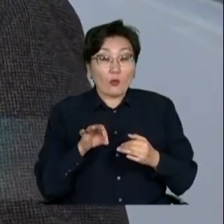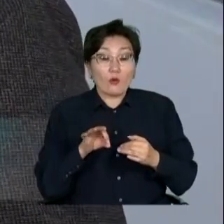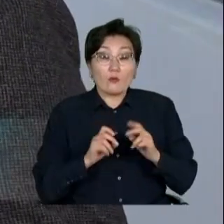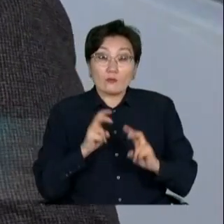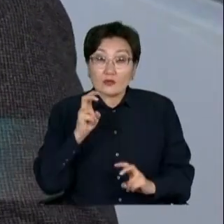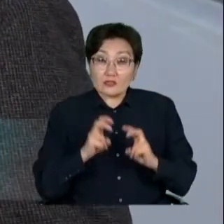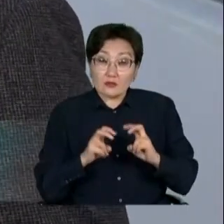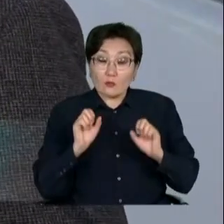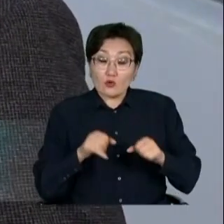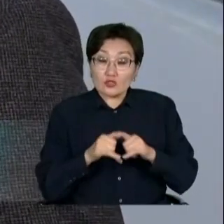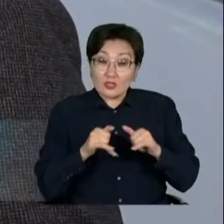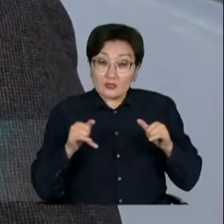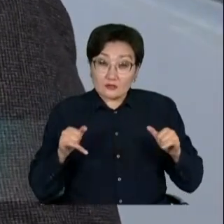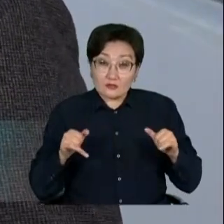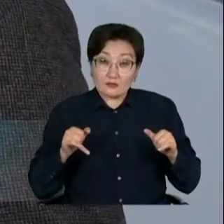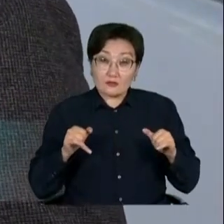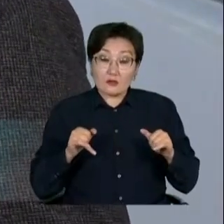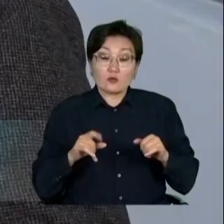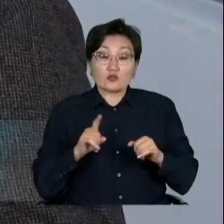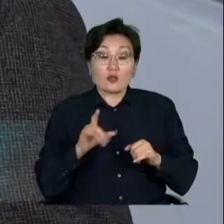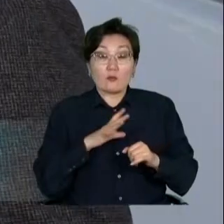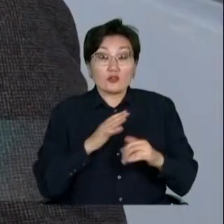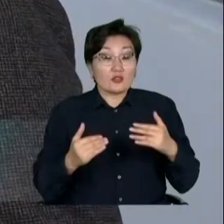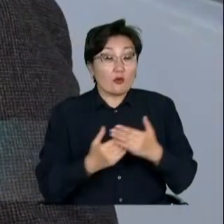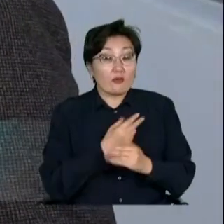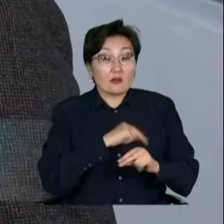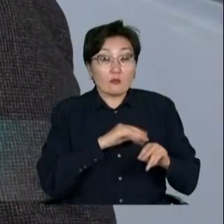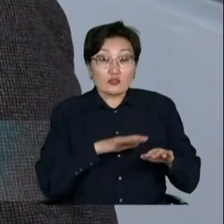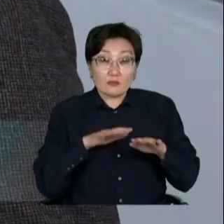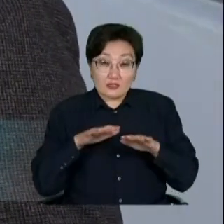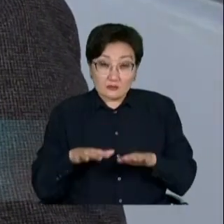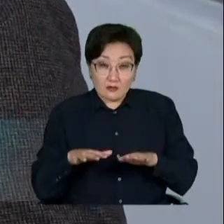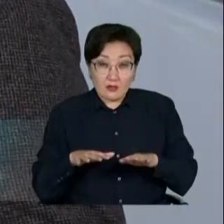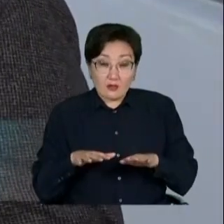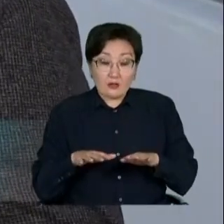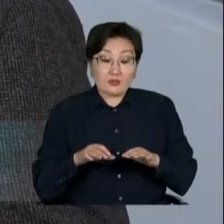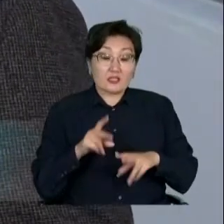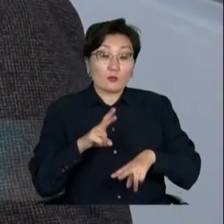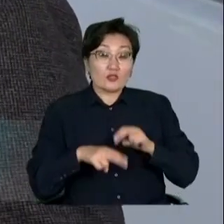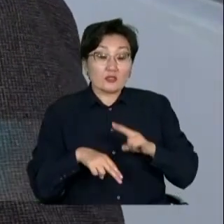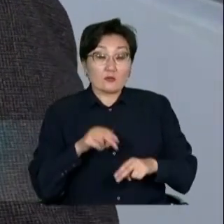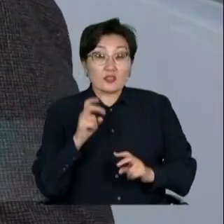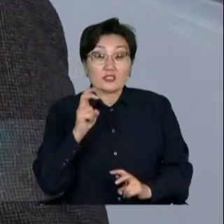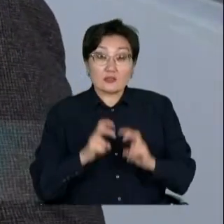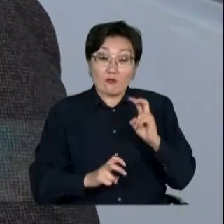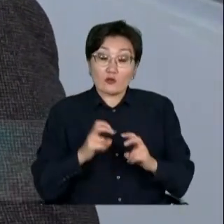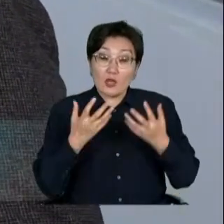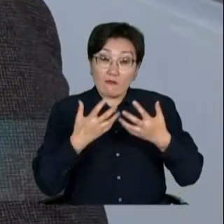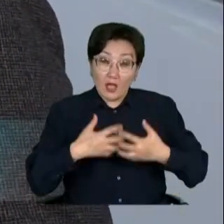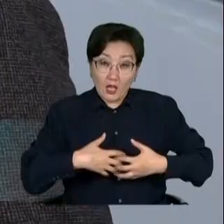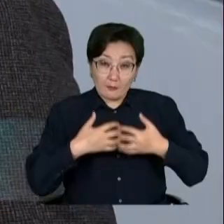Нужно расширять производство, чтобы были новые рабочие места, строить